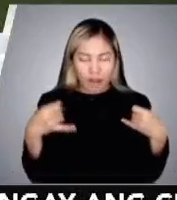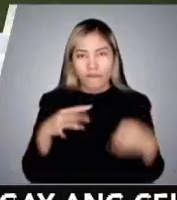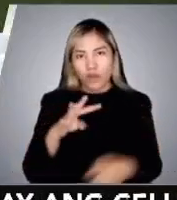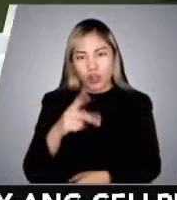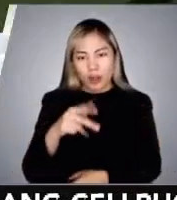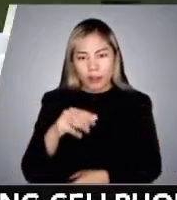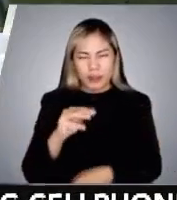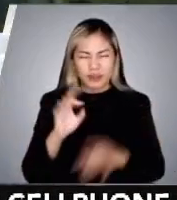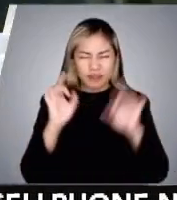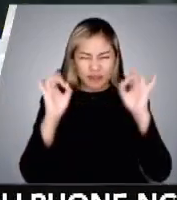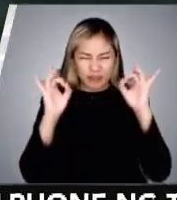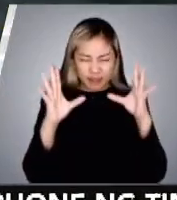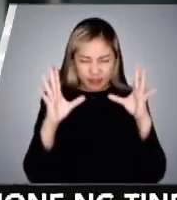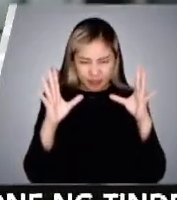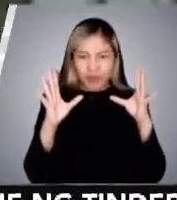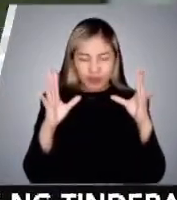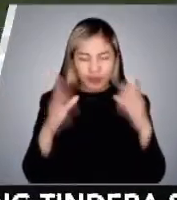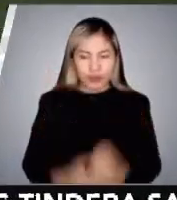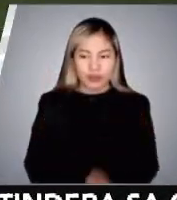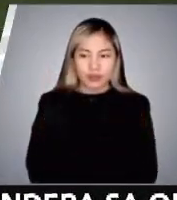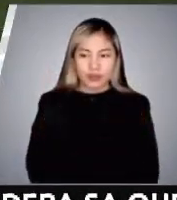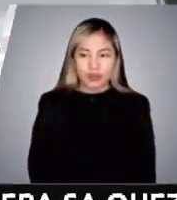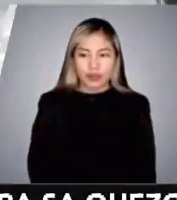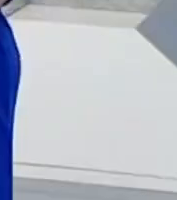radius permanent danger zone.